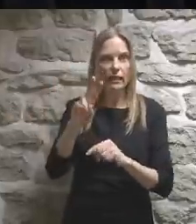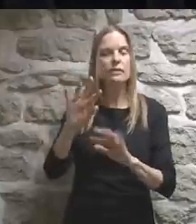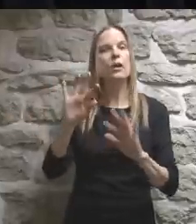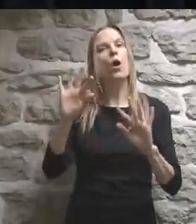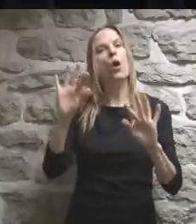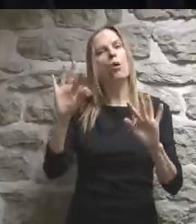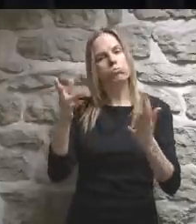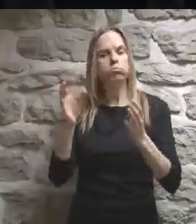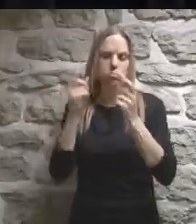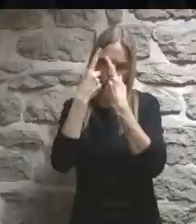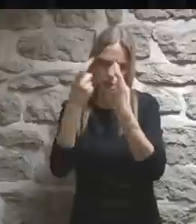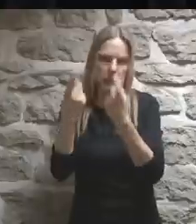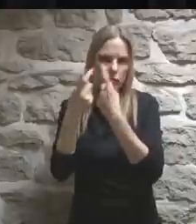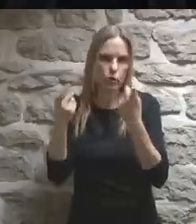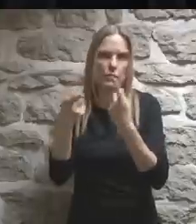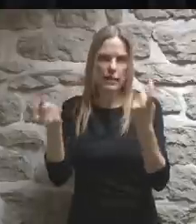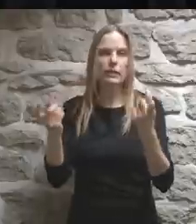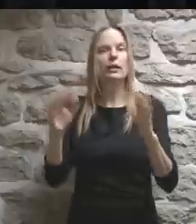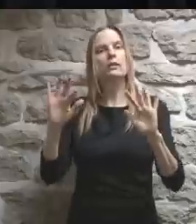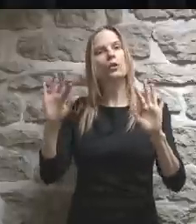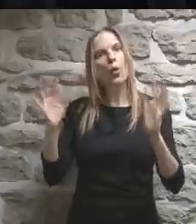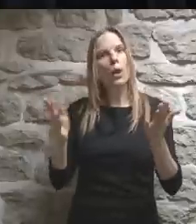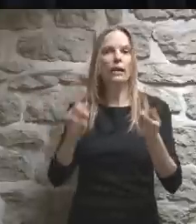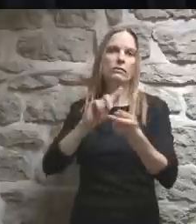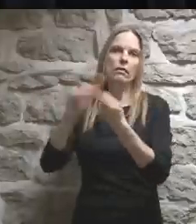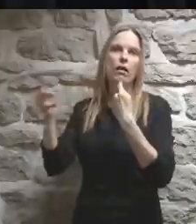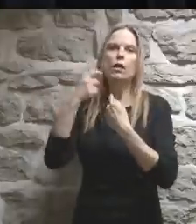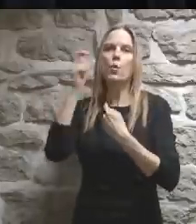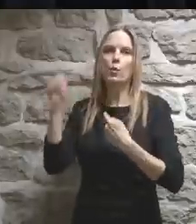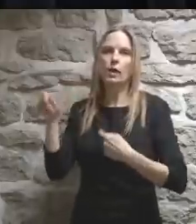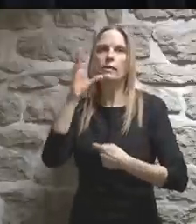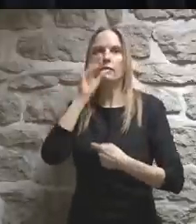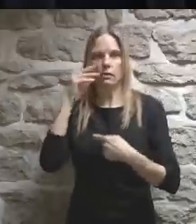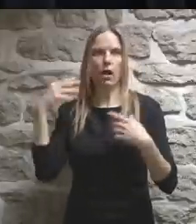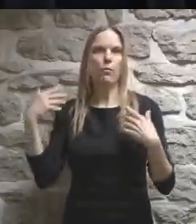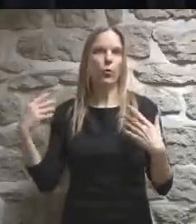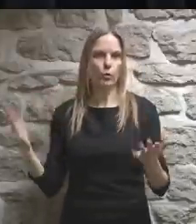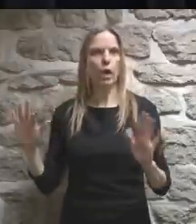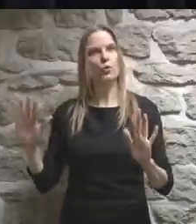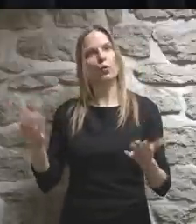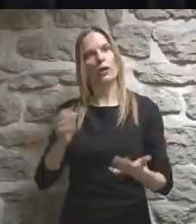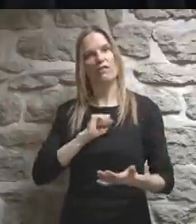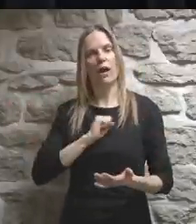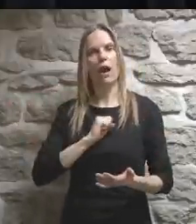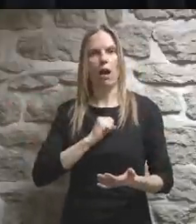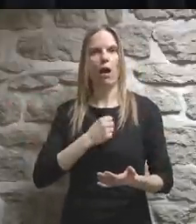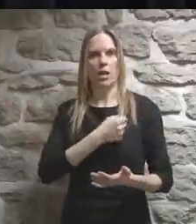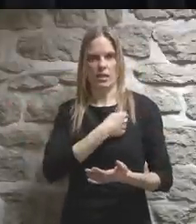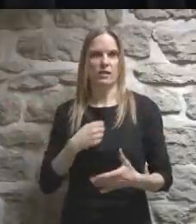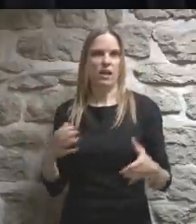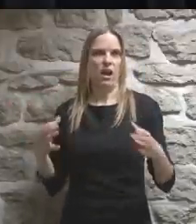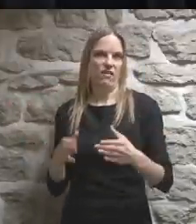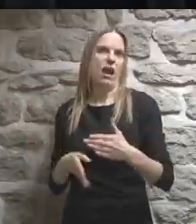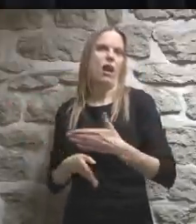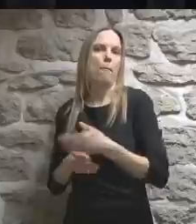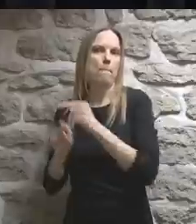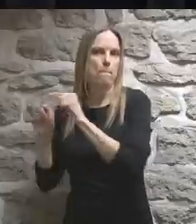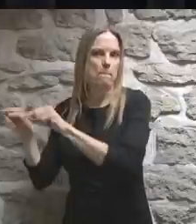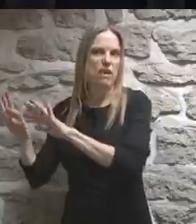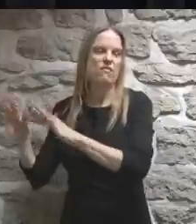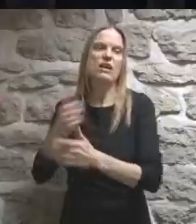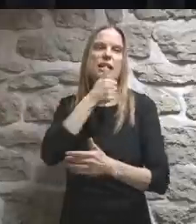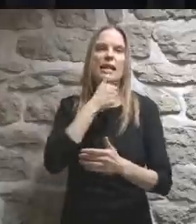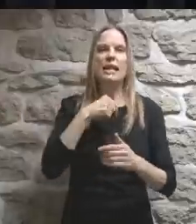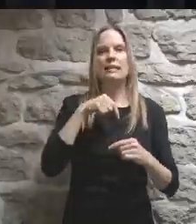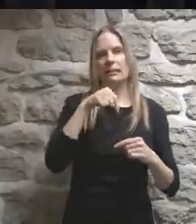kui minnakse siis mobilisatsiooni korras Ukrainasse sõjaväel appi või kuidas siis Eestis hakkama